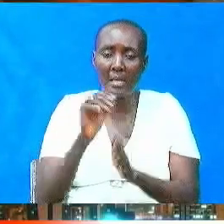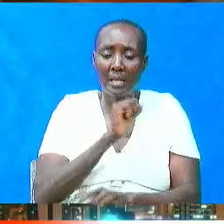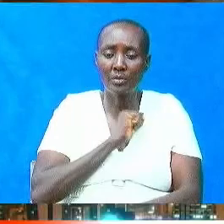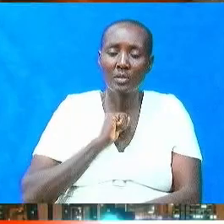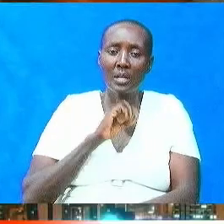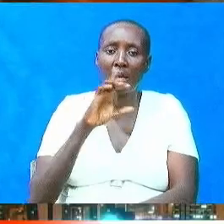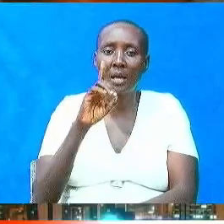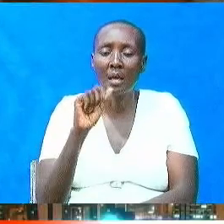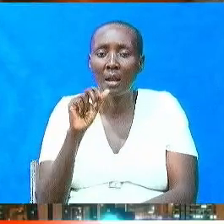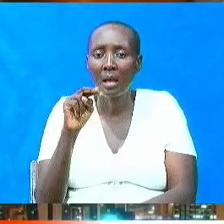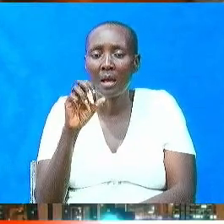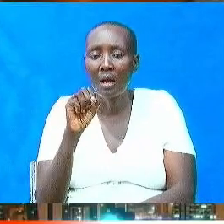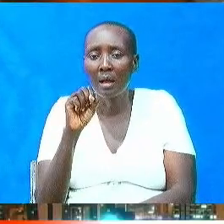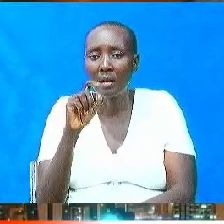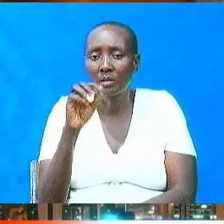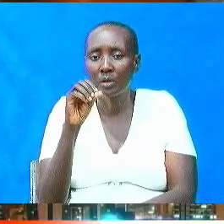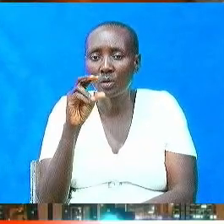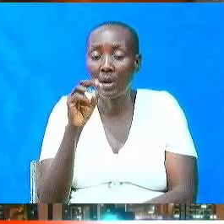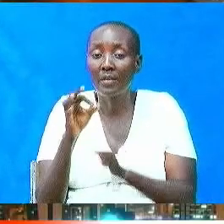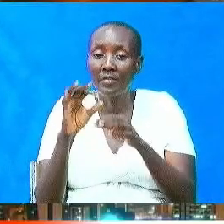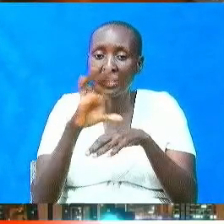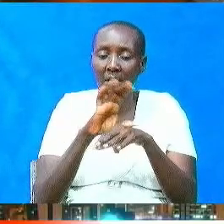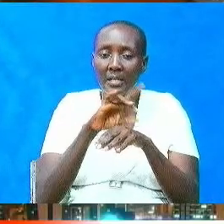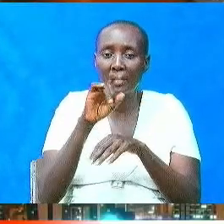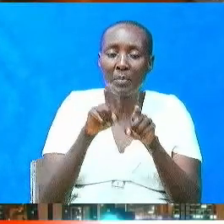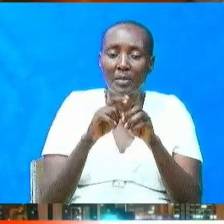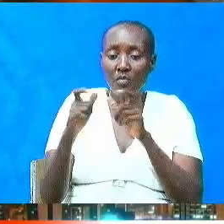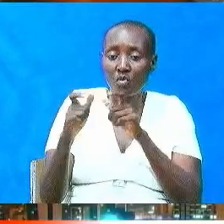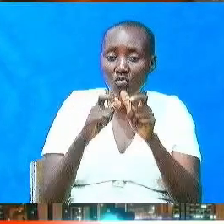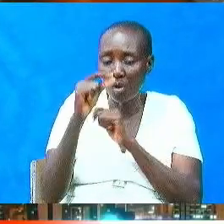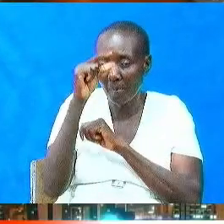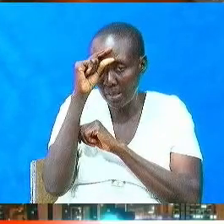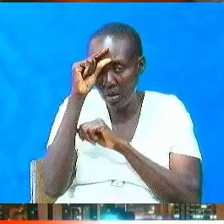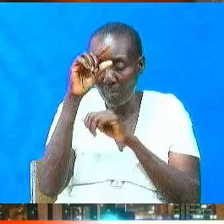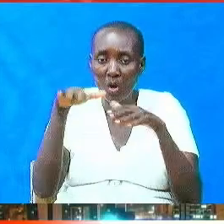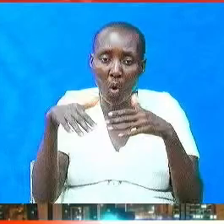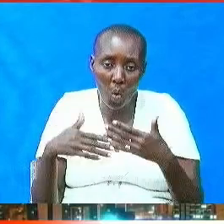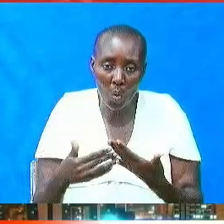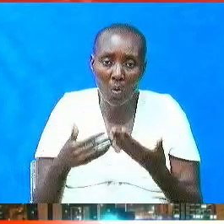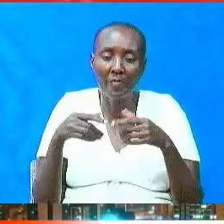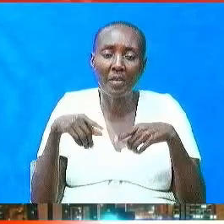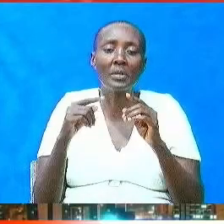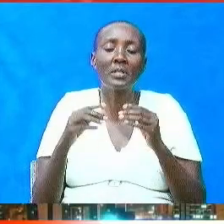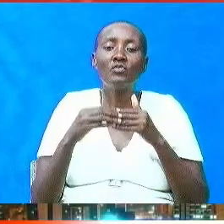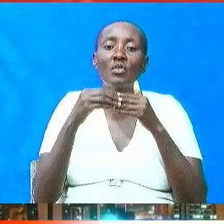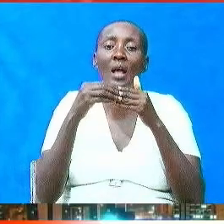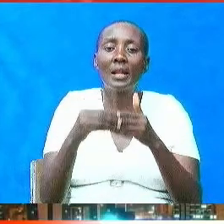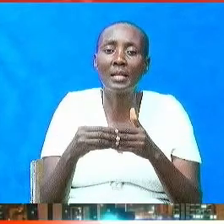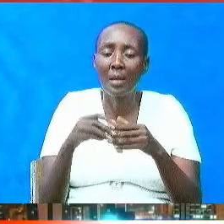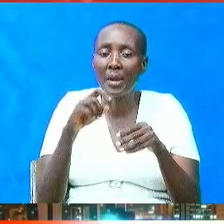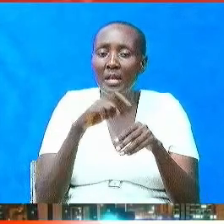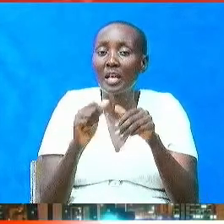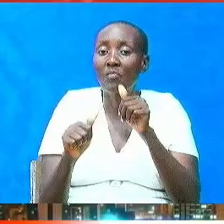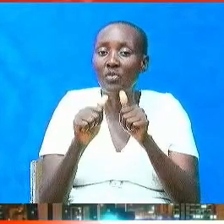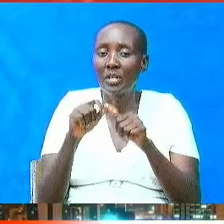Danston Mwangatana, ikiwemo iwapo makanisa yanapaswa kudhibitiwa na serikali au yaweze kujiongoza, muda upi